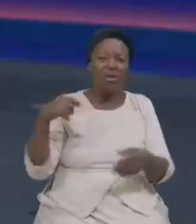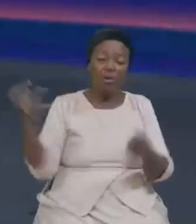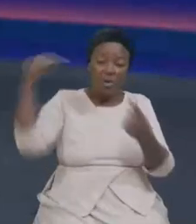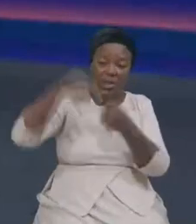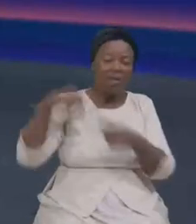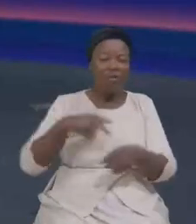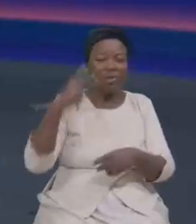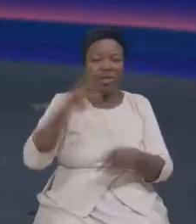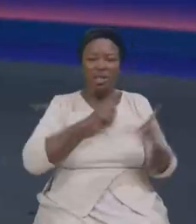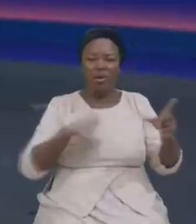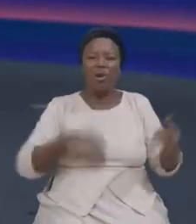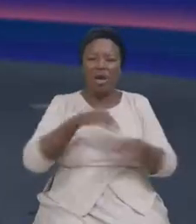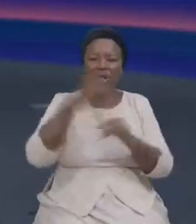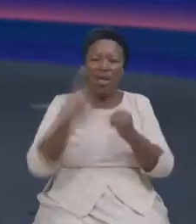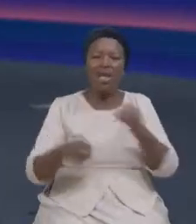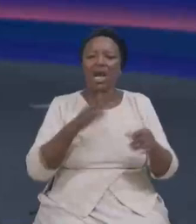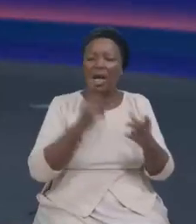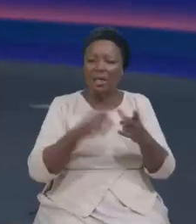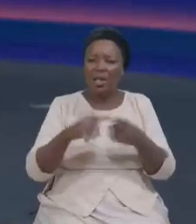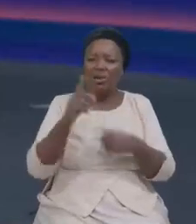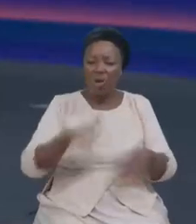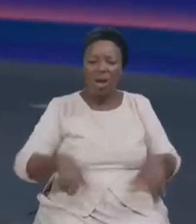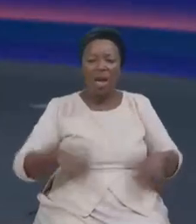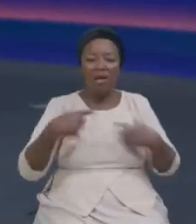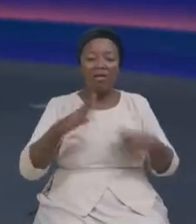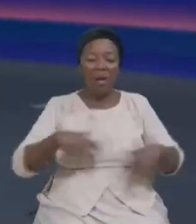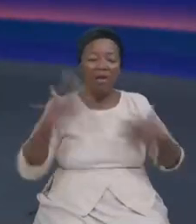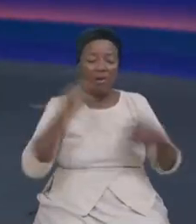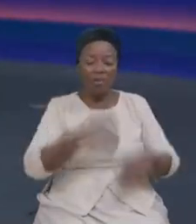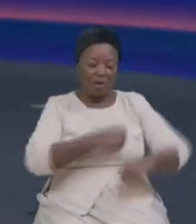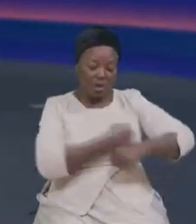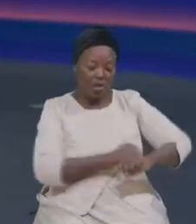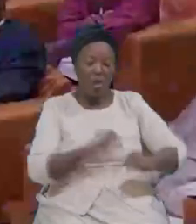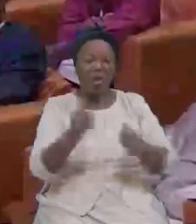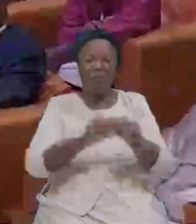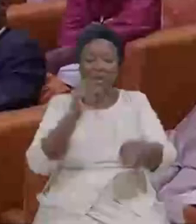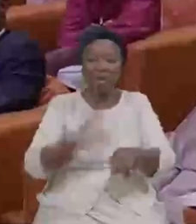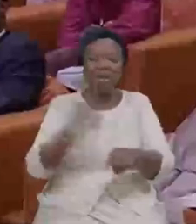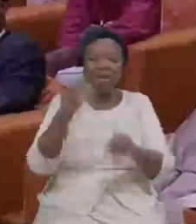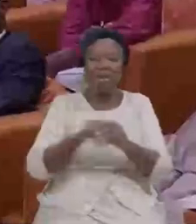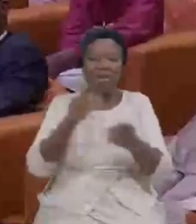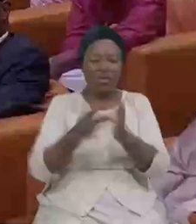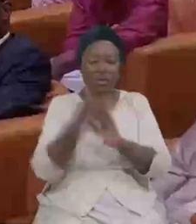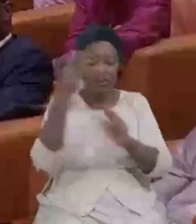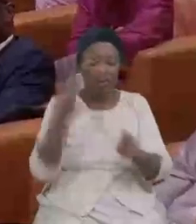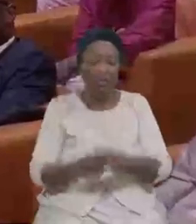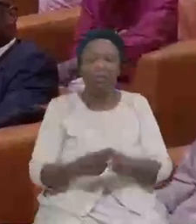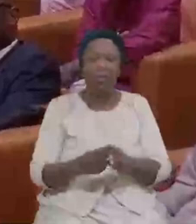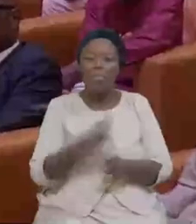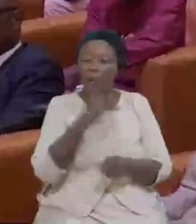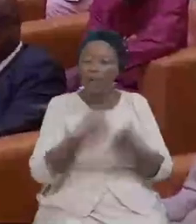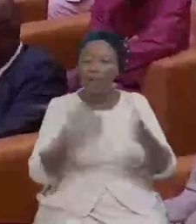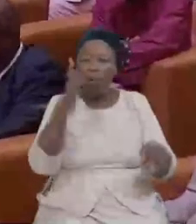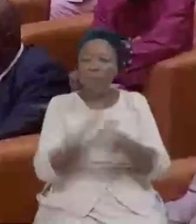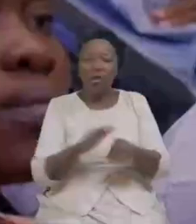sera sécurisée de toute manière, sous toutes ses formes, au nom de Jésus. Quelle promesse avons-nous? Que nous savons qu'il